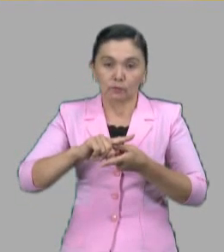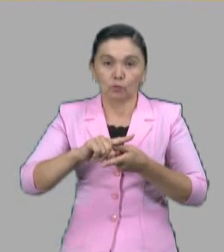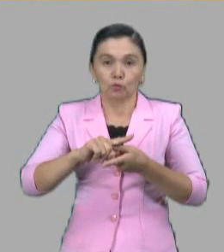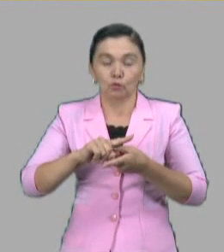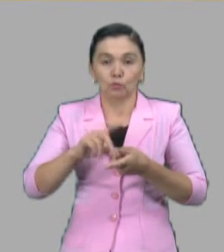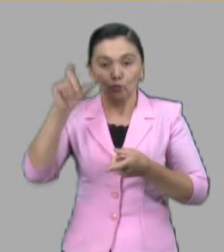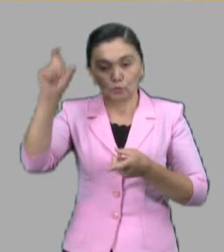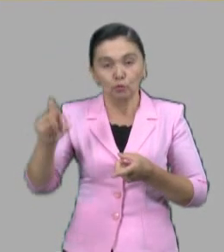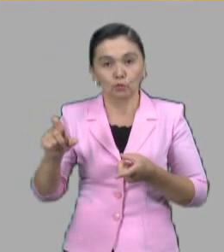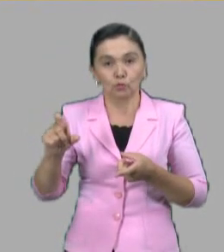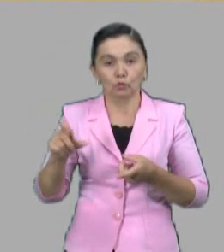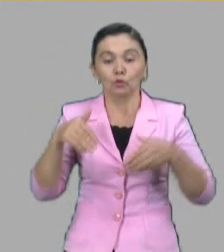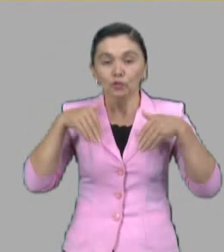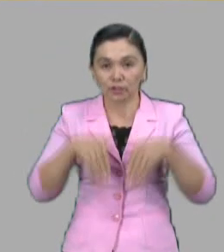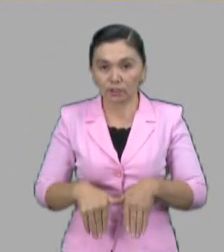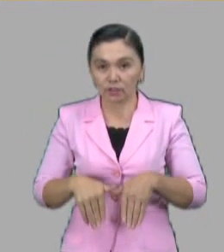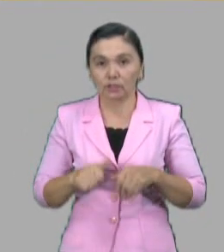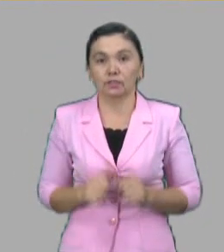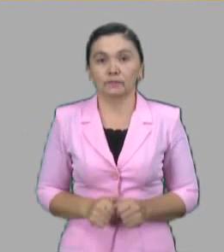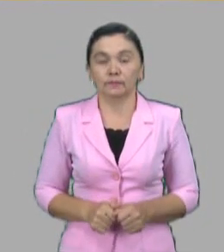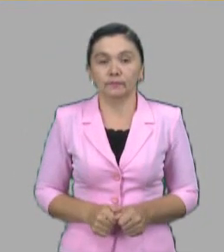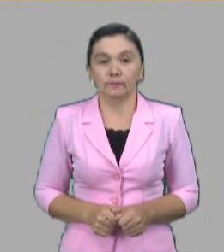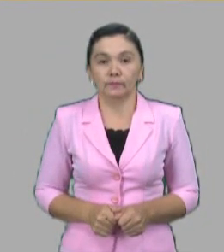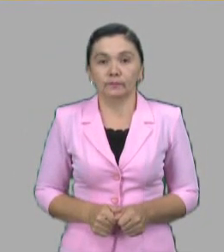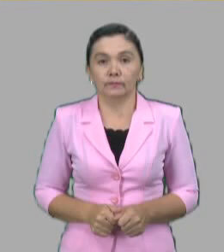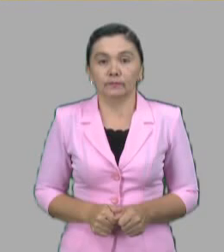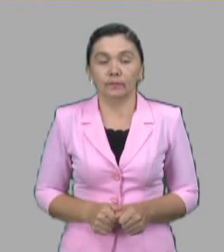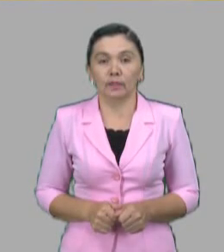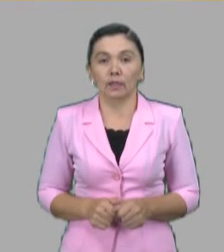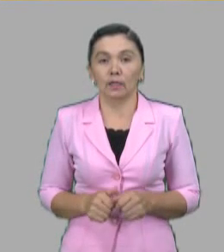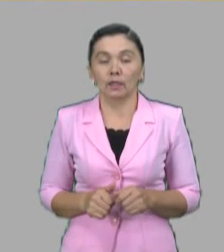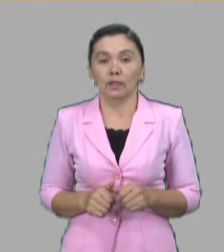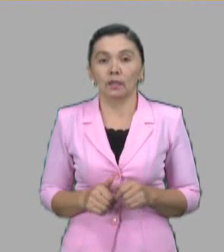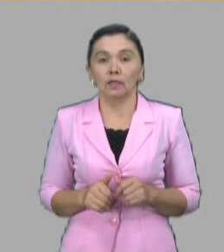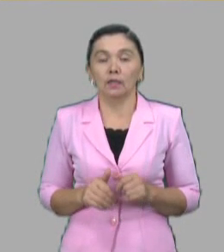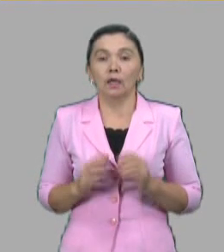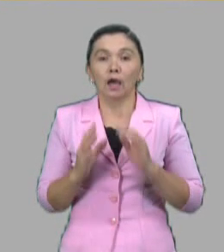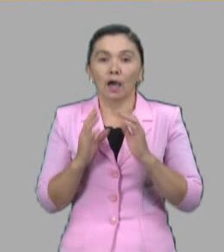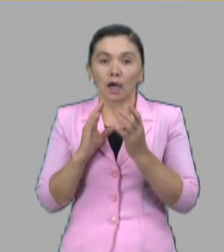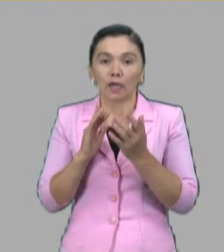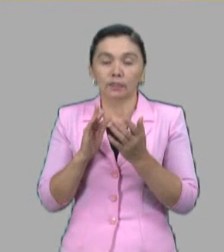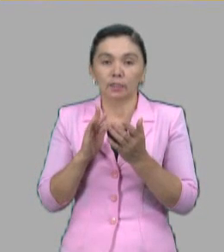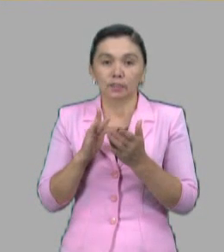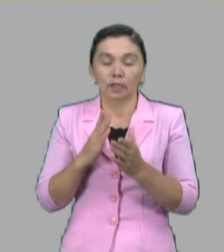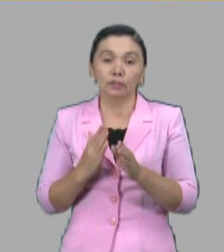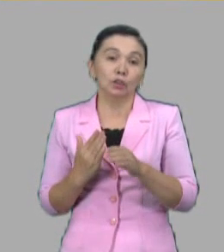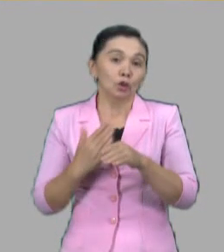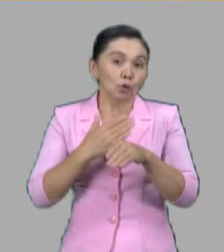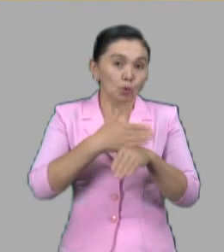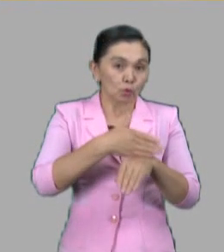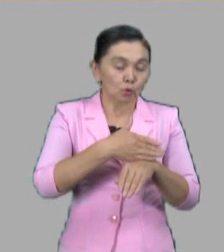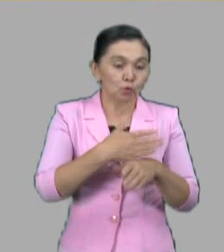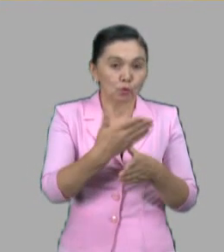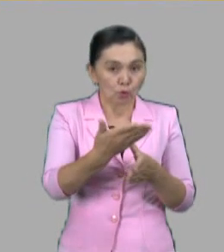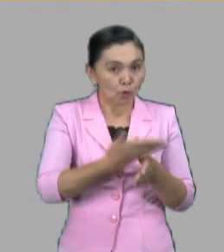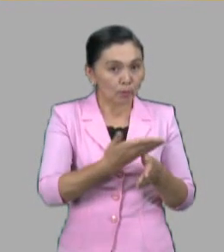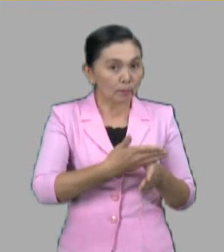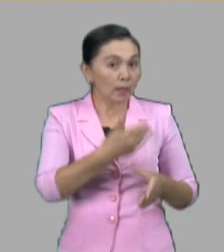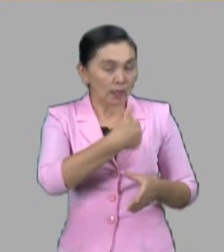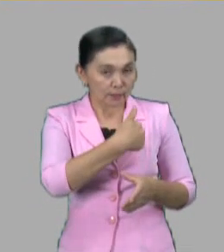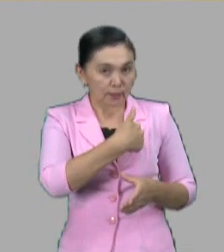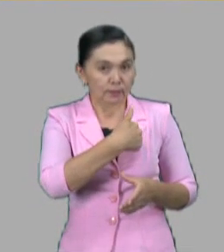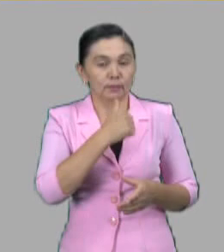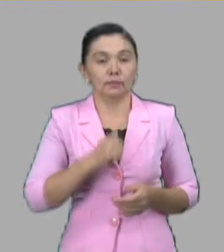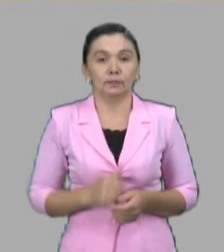болууну чечти. Адашкан конокторго жардам